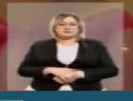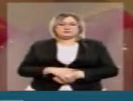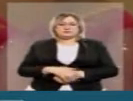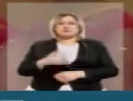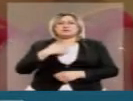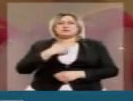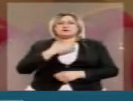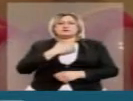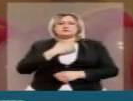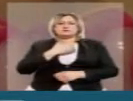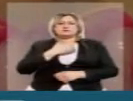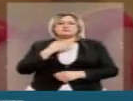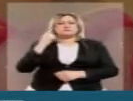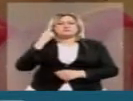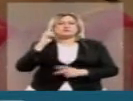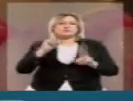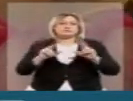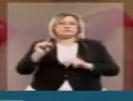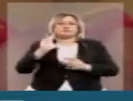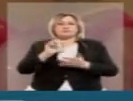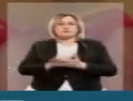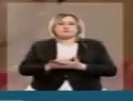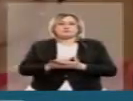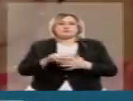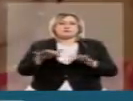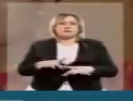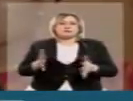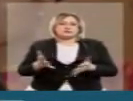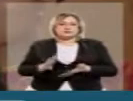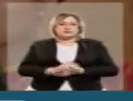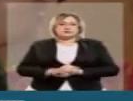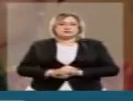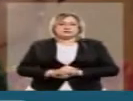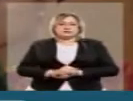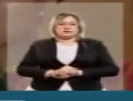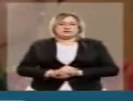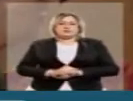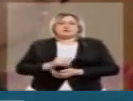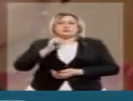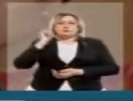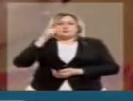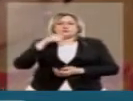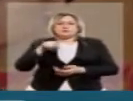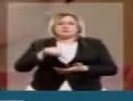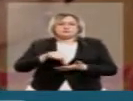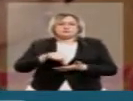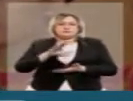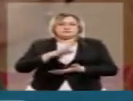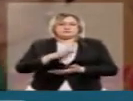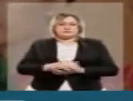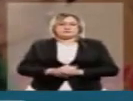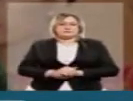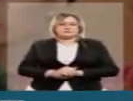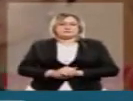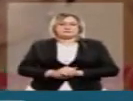оралуға үмітіміз өте зор, бас жүлдені алуға ниетіміз бар. Былтырда осы сайысқа келіп қатысқанбыз, үшінші орын